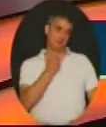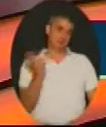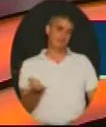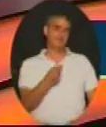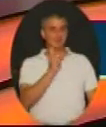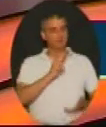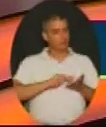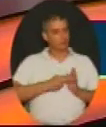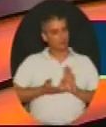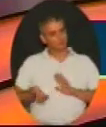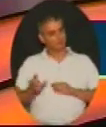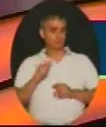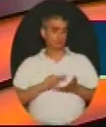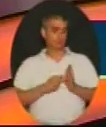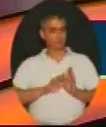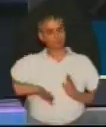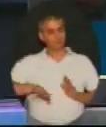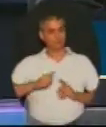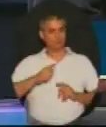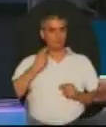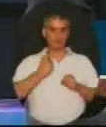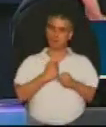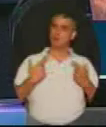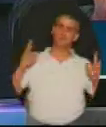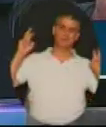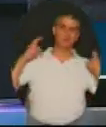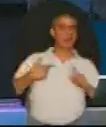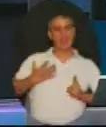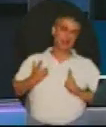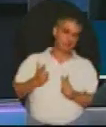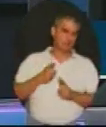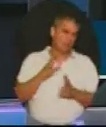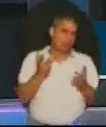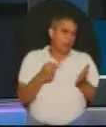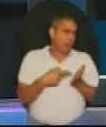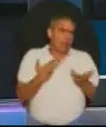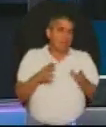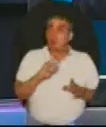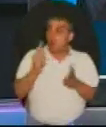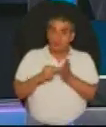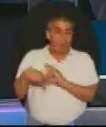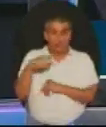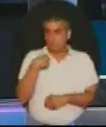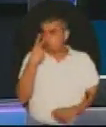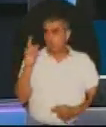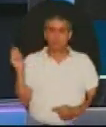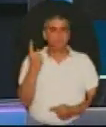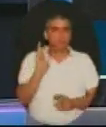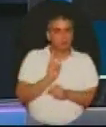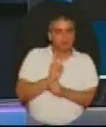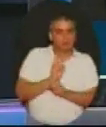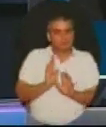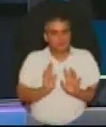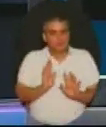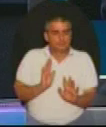תוכנית מגירה, הוא יכול להכין תוכנית מגירה, תוכנית מלחמה, ואין לו מה להפסיד. כל הפוליטיקאים שאנחנו רואים סביבנו מאוד